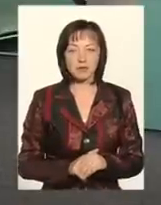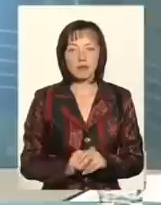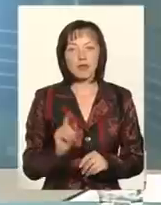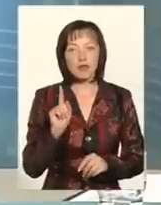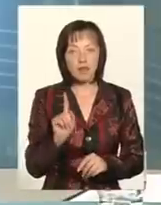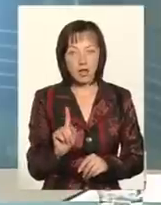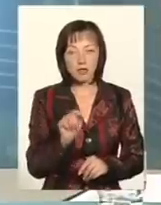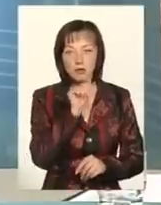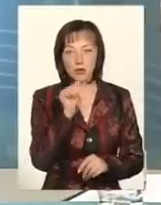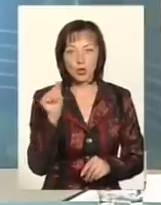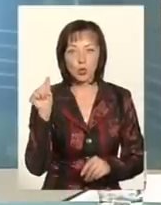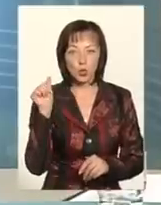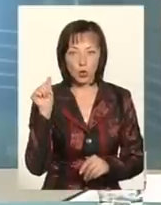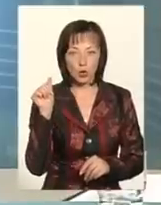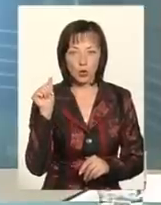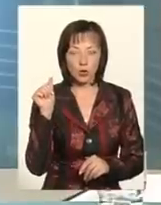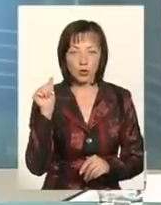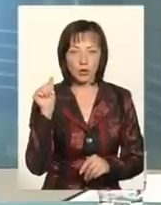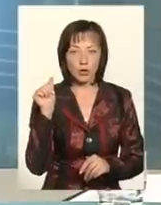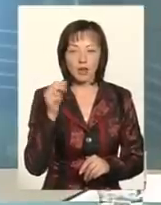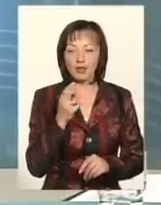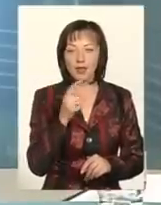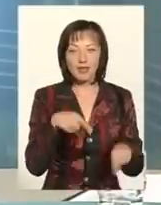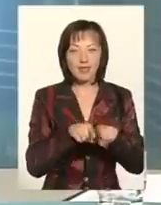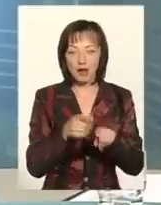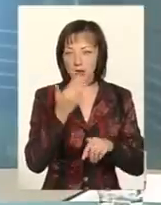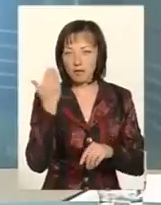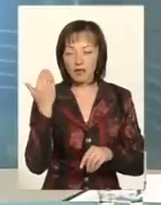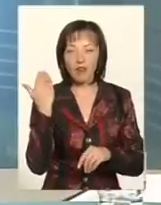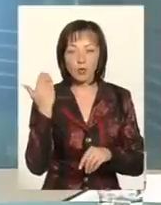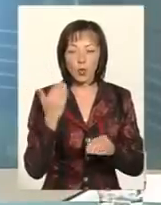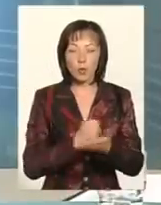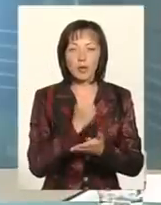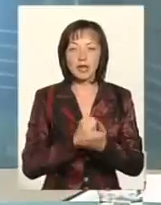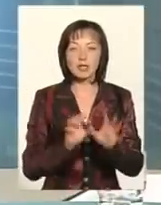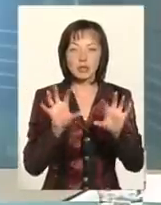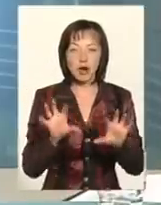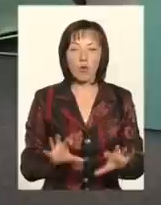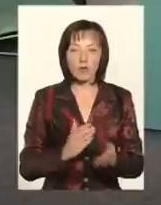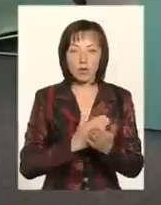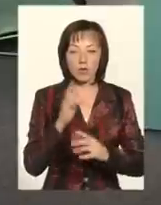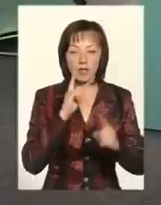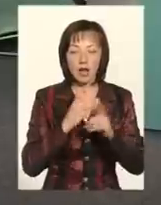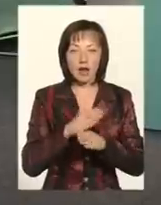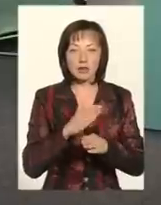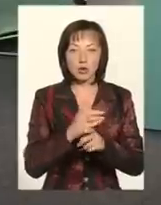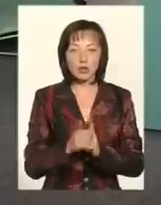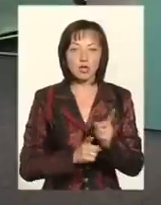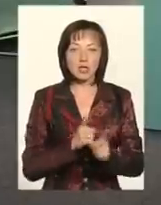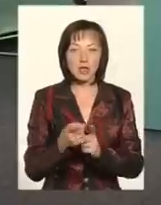власне минулого Ну не так давно прийнятий закон Верховною радою про реструктуризацію валютних